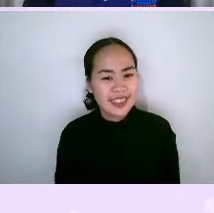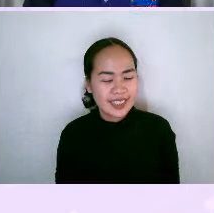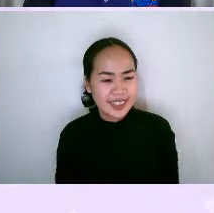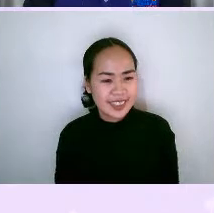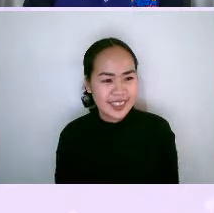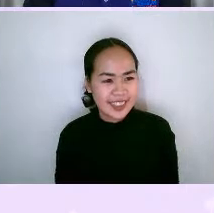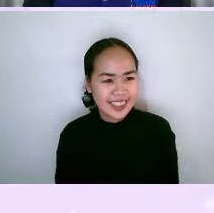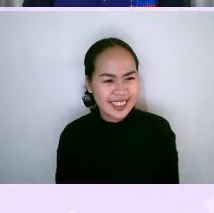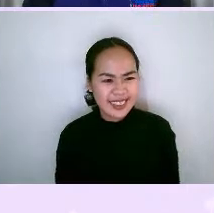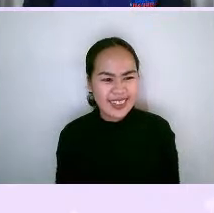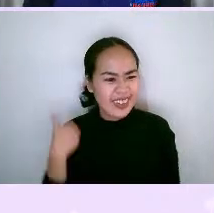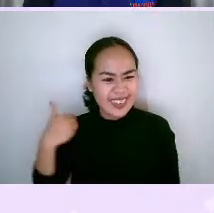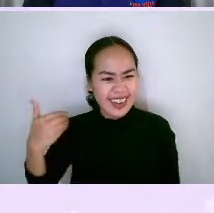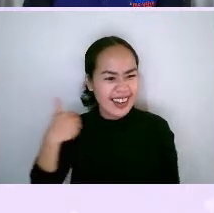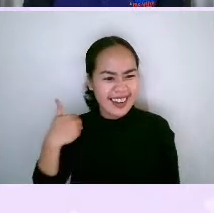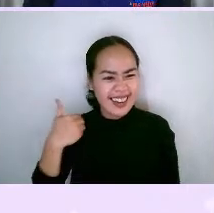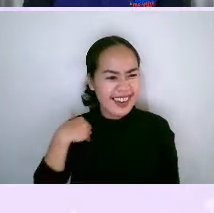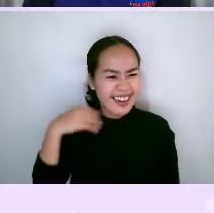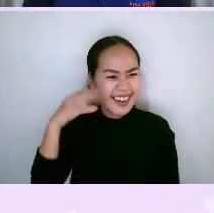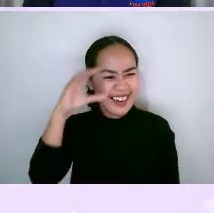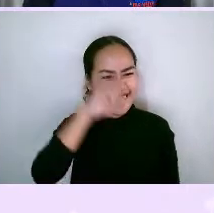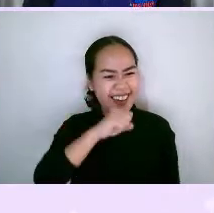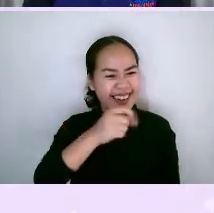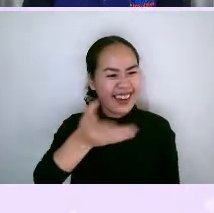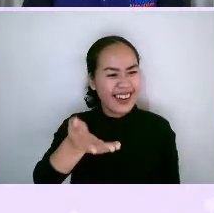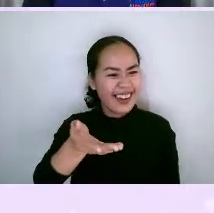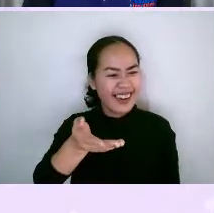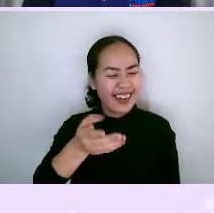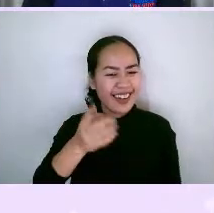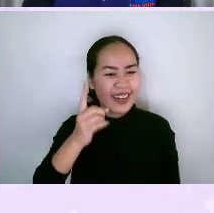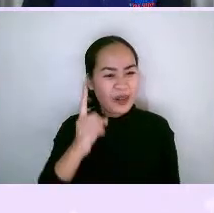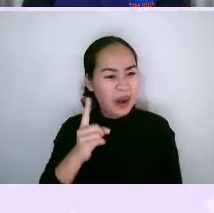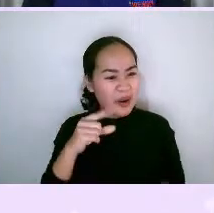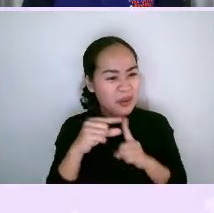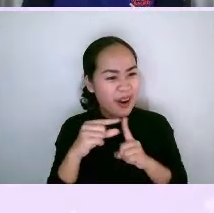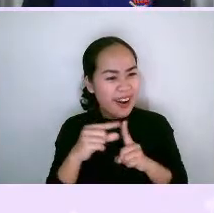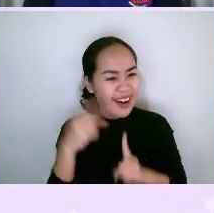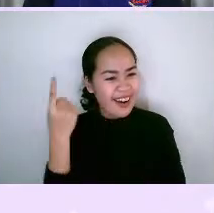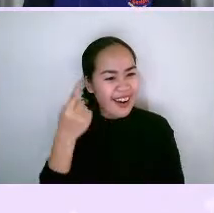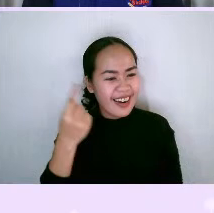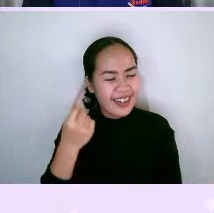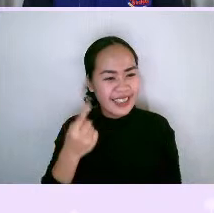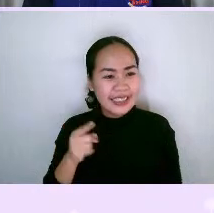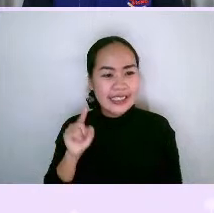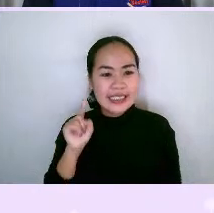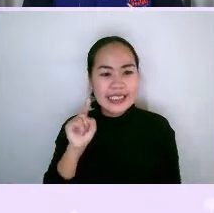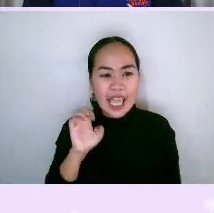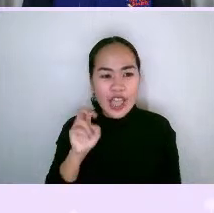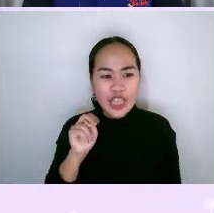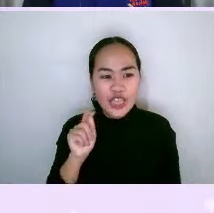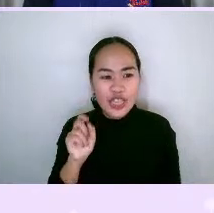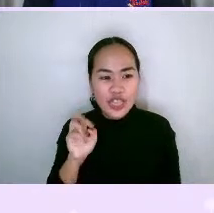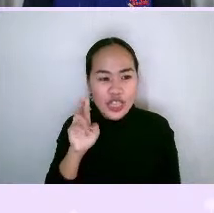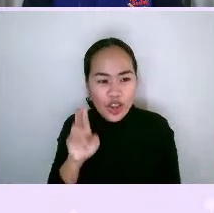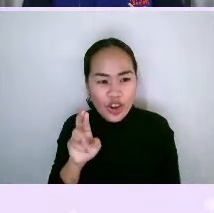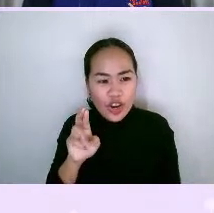Wala pa pong nakakahula, no? Meron po tayong one word dito, enter, and then